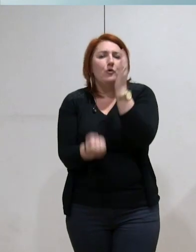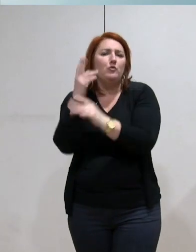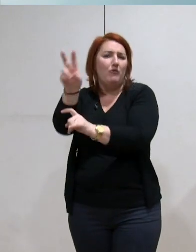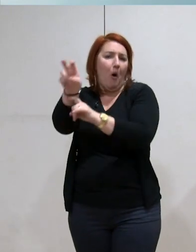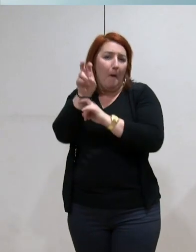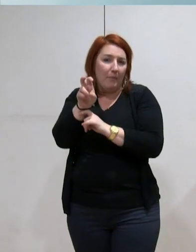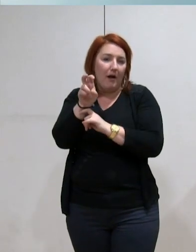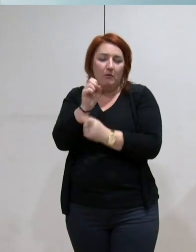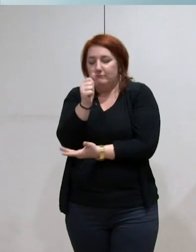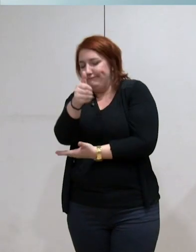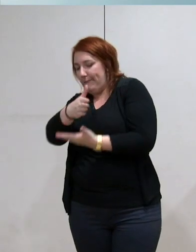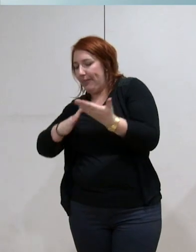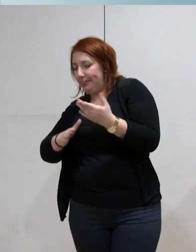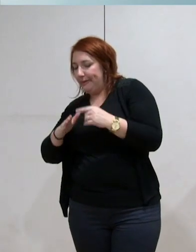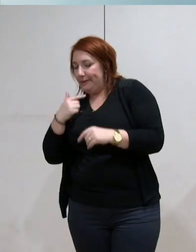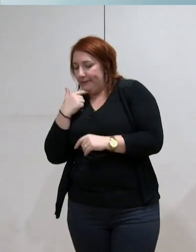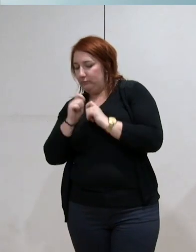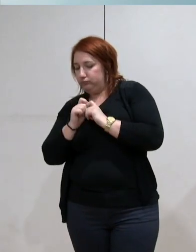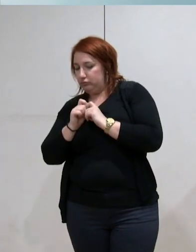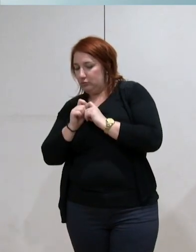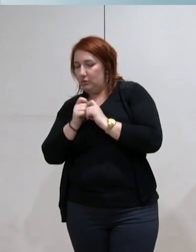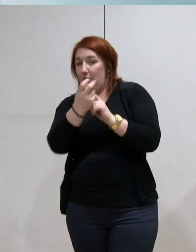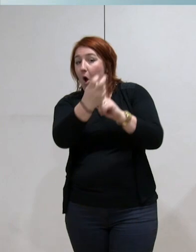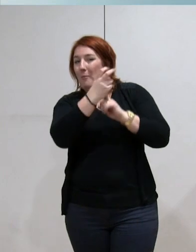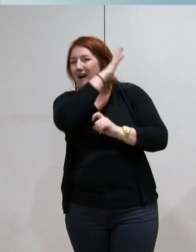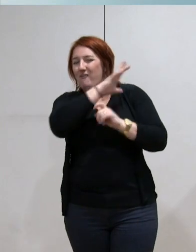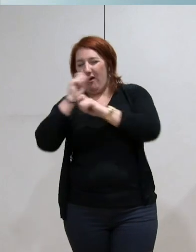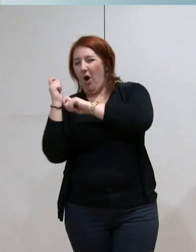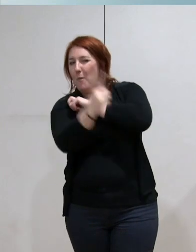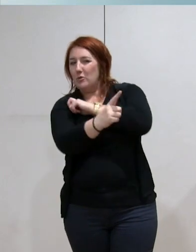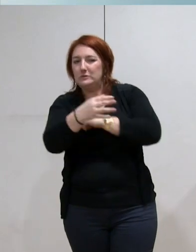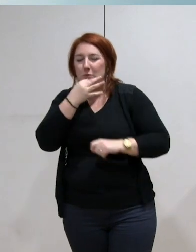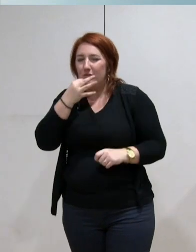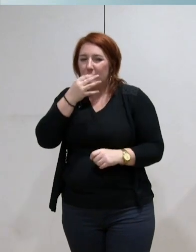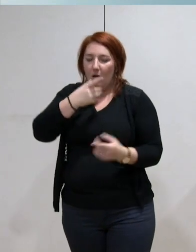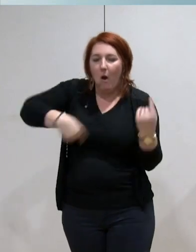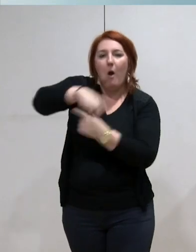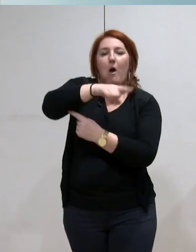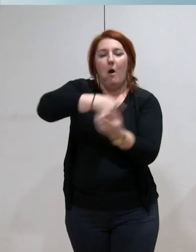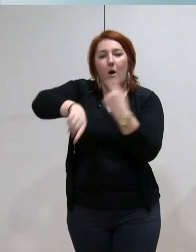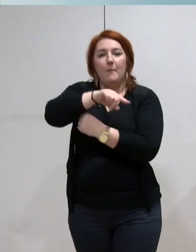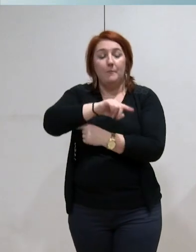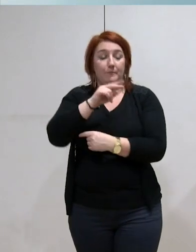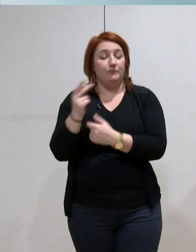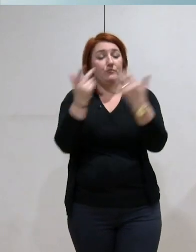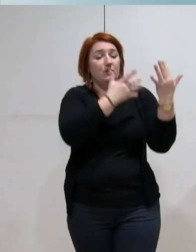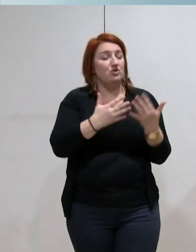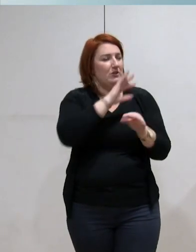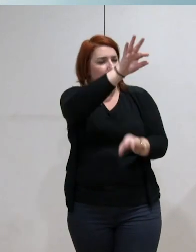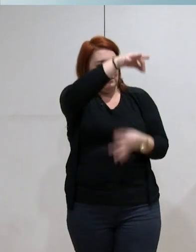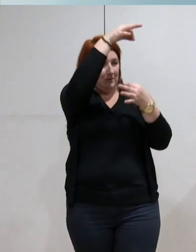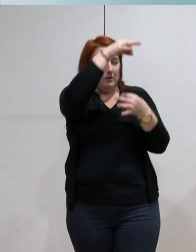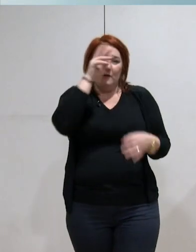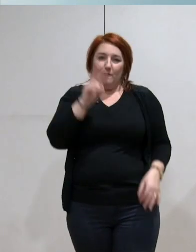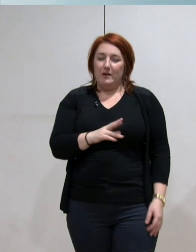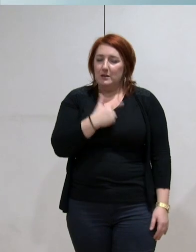pour partie vont servir à rembourser les empruns passés nous passons au vu des chiffres présentés R